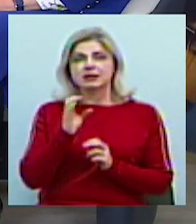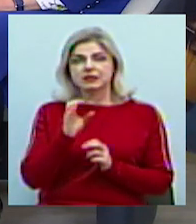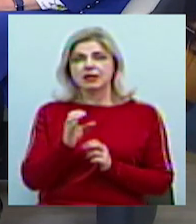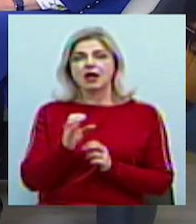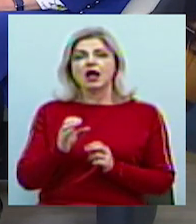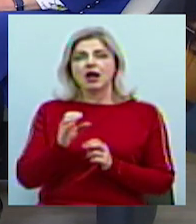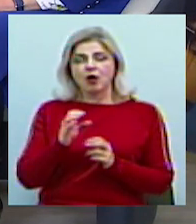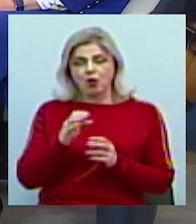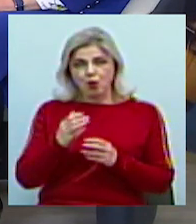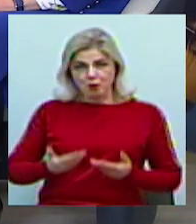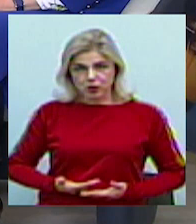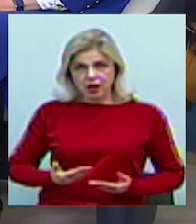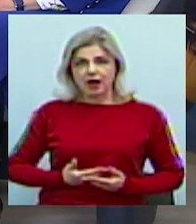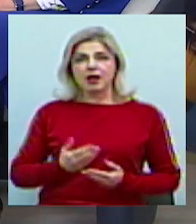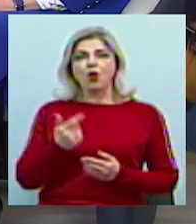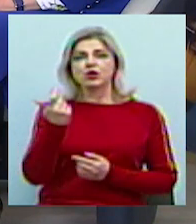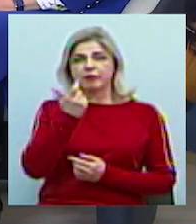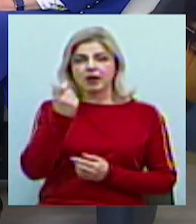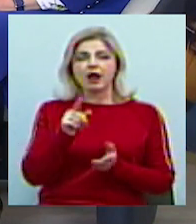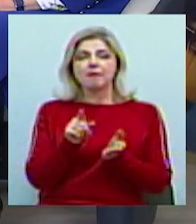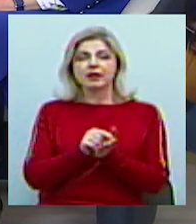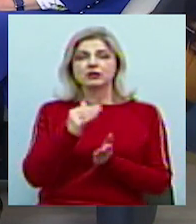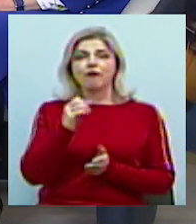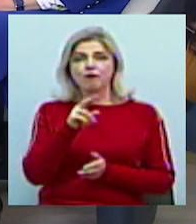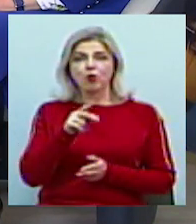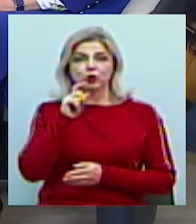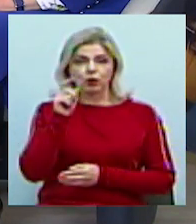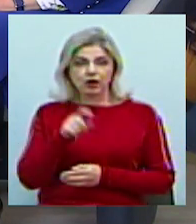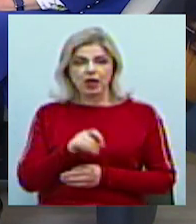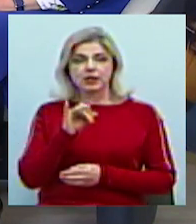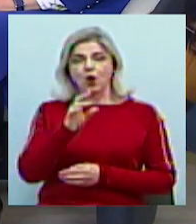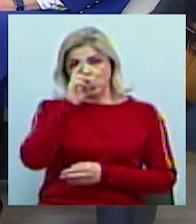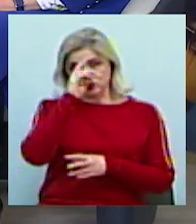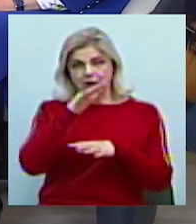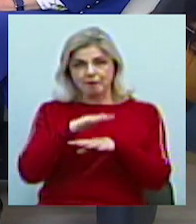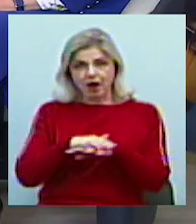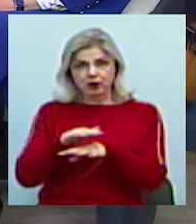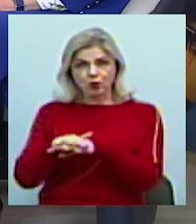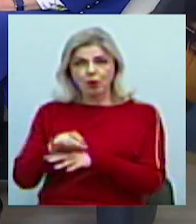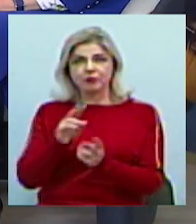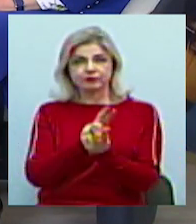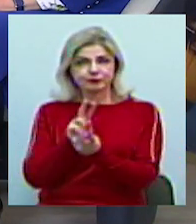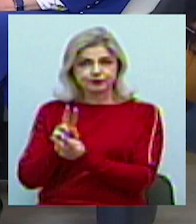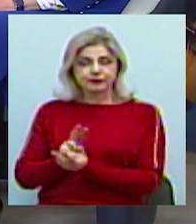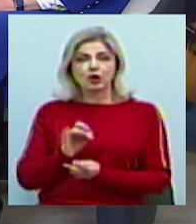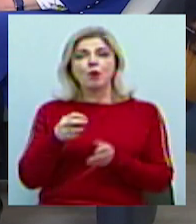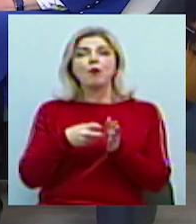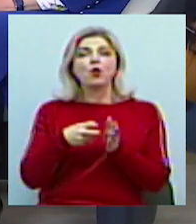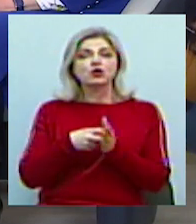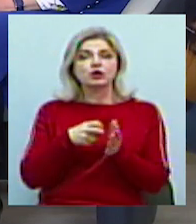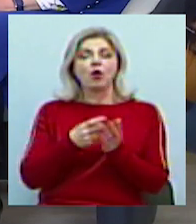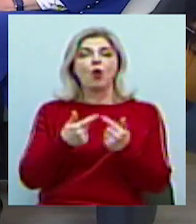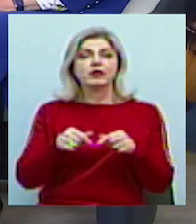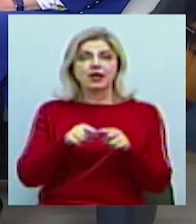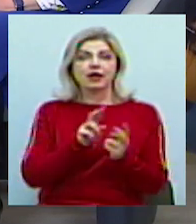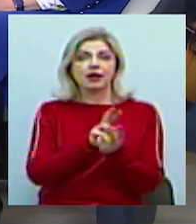житлово-комунального господарства, між Пенсійним фондом України, між Ощадбанком, між поштою,